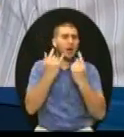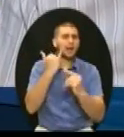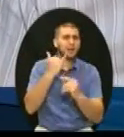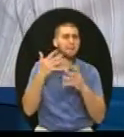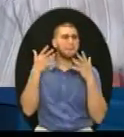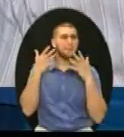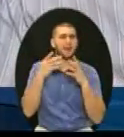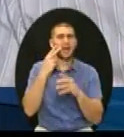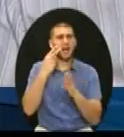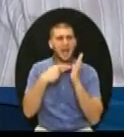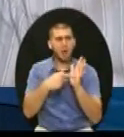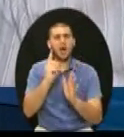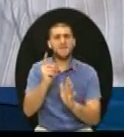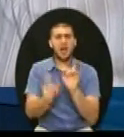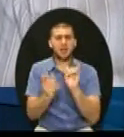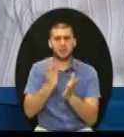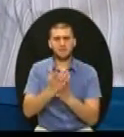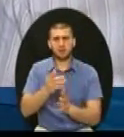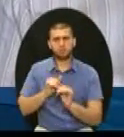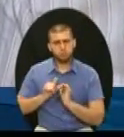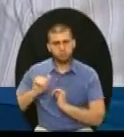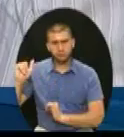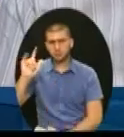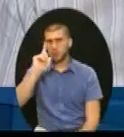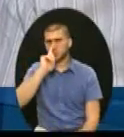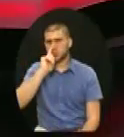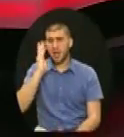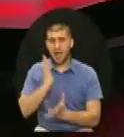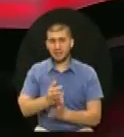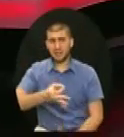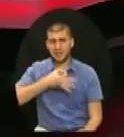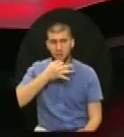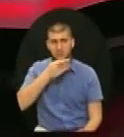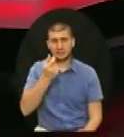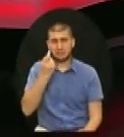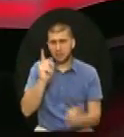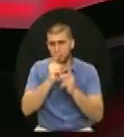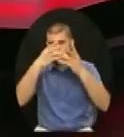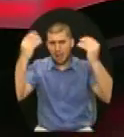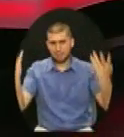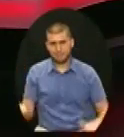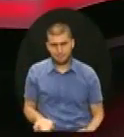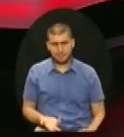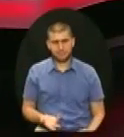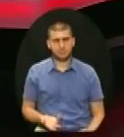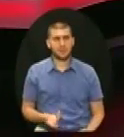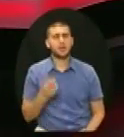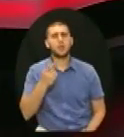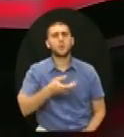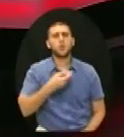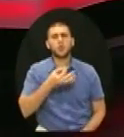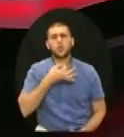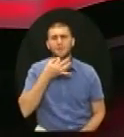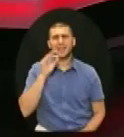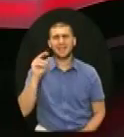את המסך, אבל בכל זאת הבן אדם נסע ביום ראשון, ועד הנאום זה כאילו מסוים. תראה, דוברי הימין